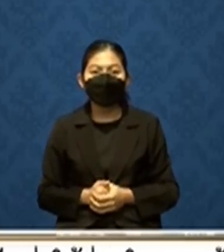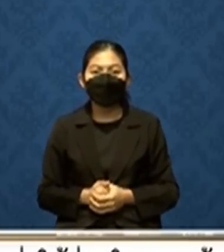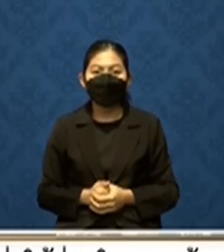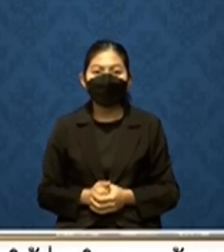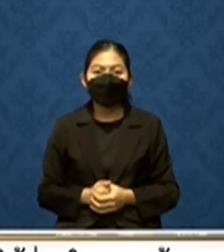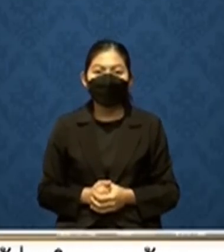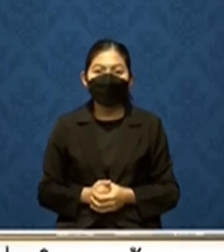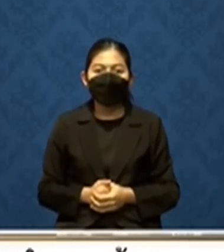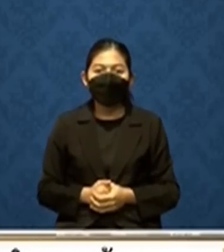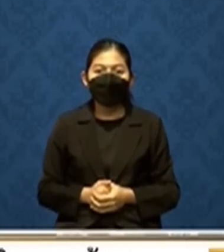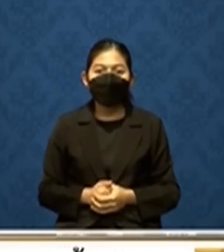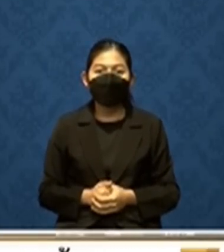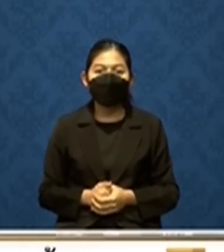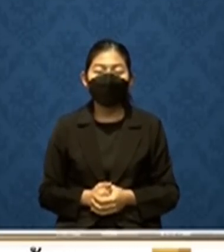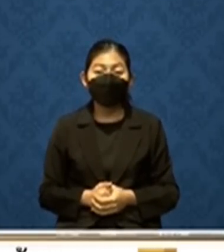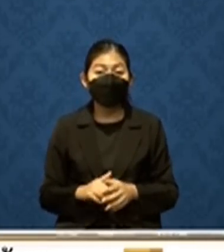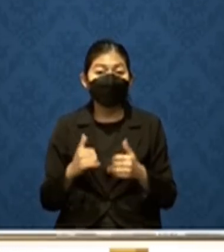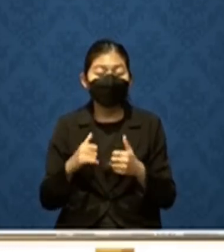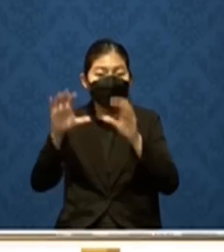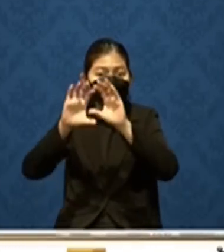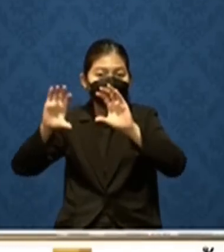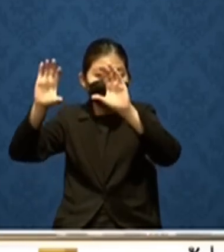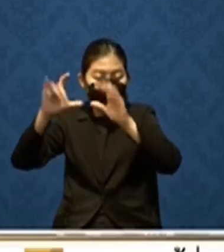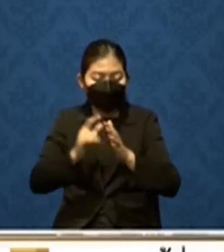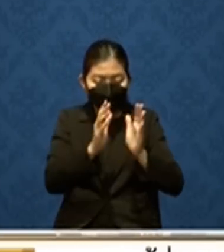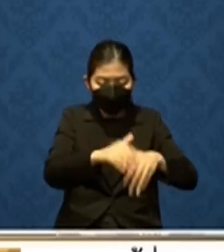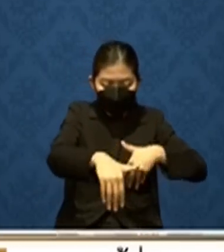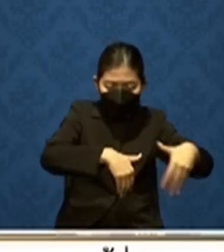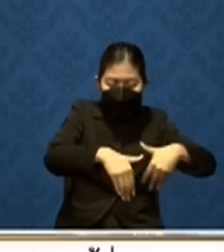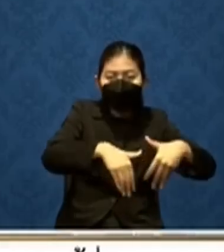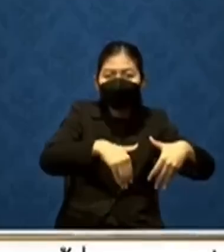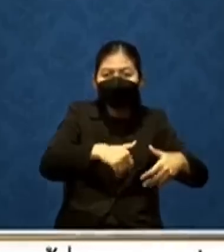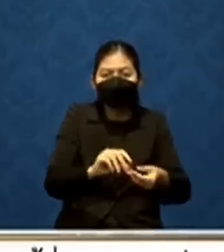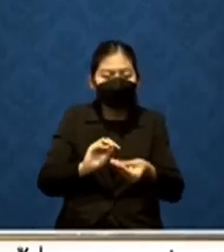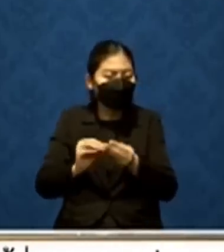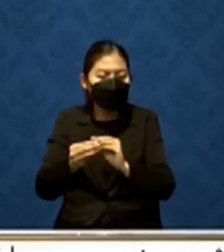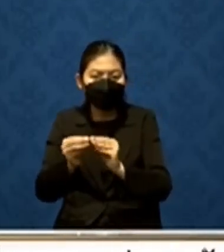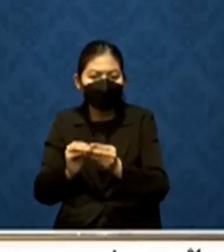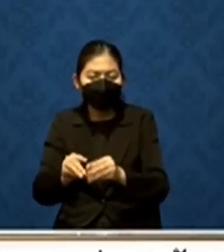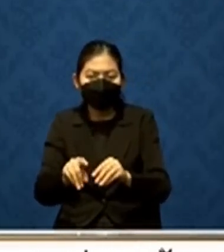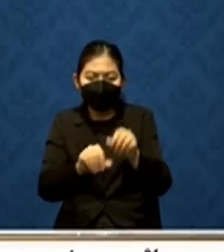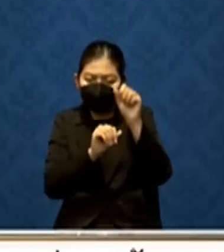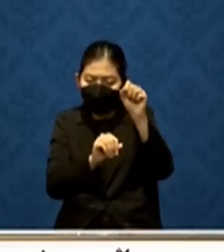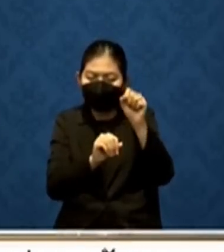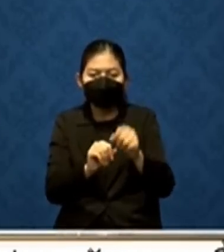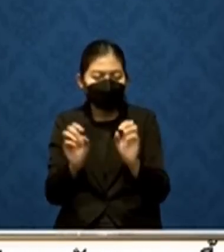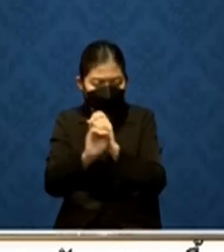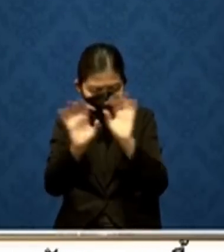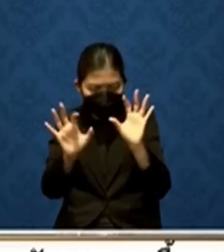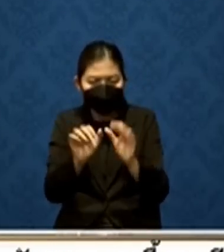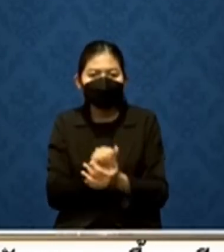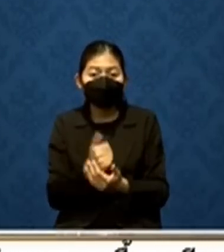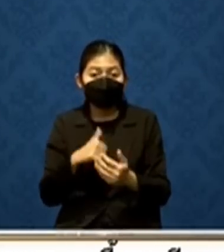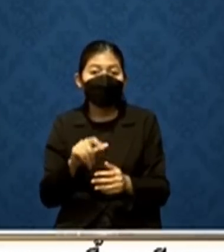พี่กำลังกลับทั้งนี้ภาครัฐนี่ภาคประชาชนตัวเลขชัดครับเพื่อนสมาชิกจะมาบอกให้มาทานได้เรื่องนี้